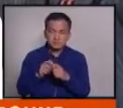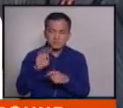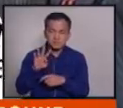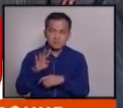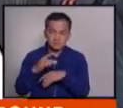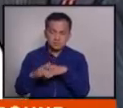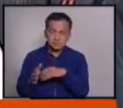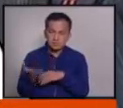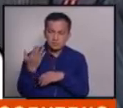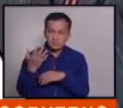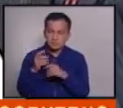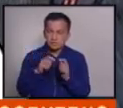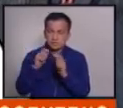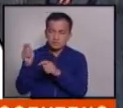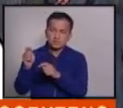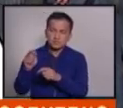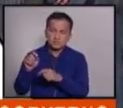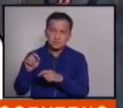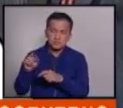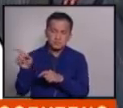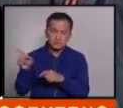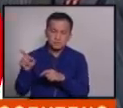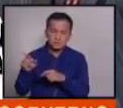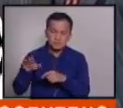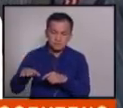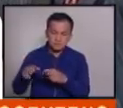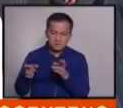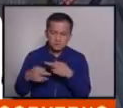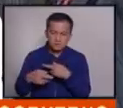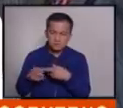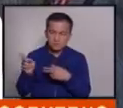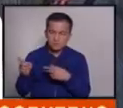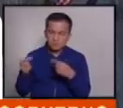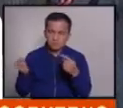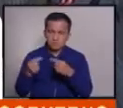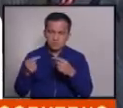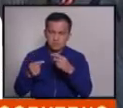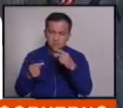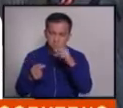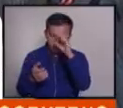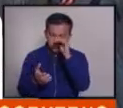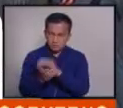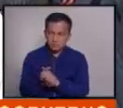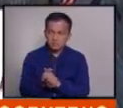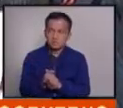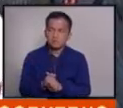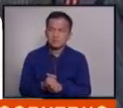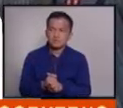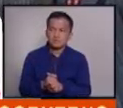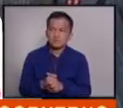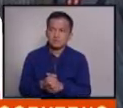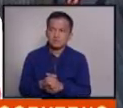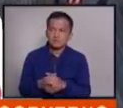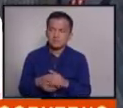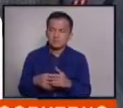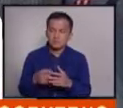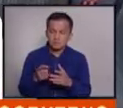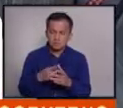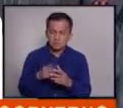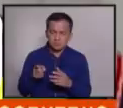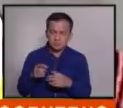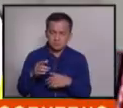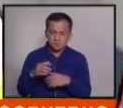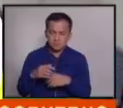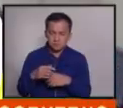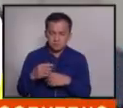madaling araw, inilipat yung bata doon sa kwarto niya kasi nag-away yung mag-asawa. And then, ang una daw po, nagpahilot daw siya sa